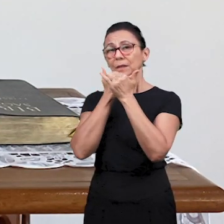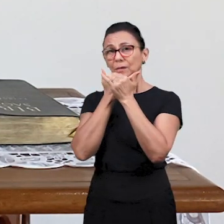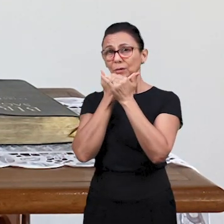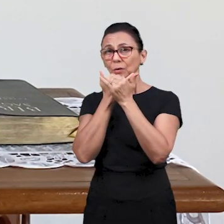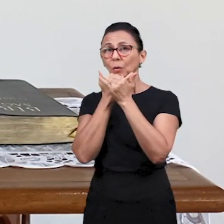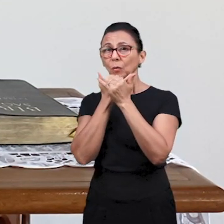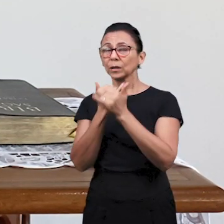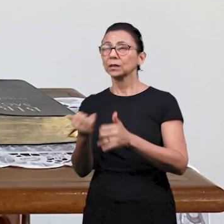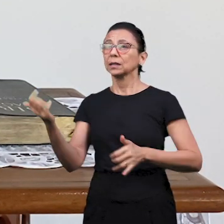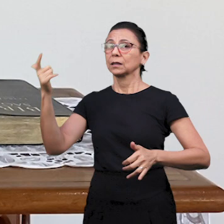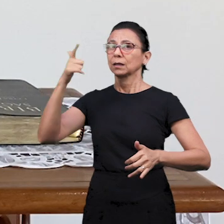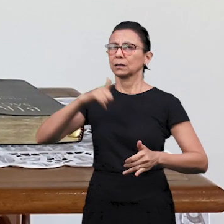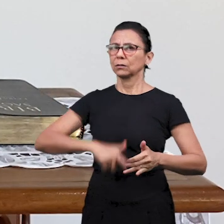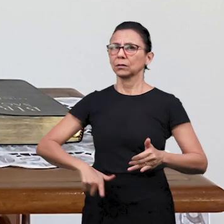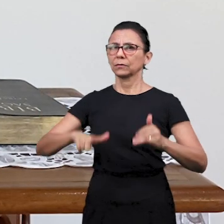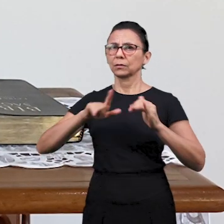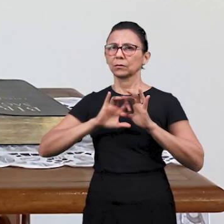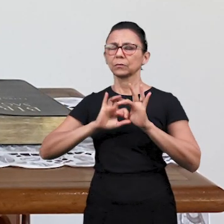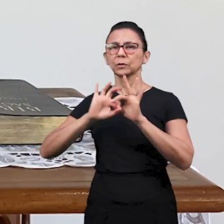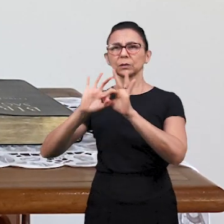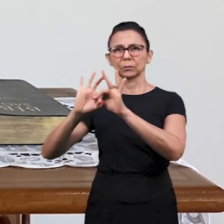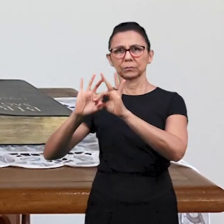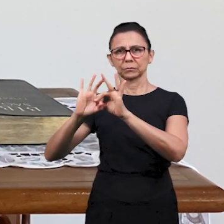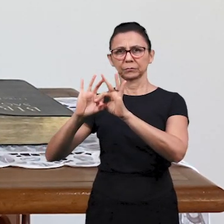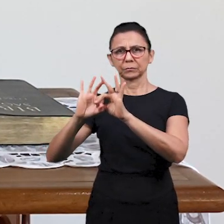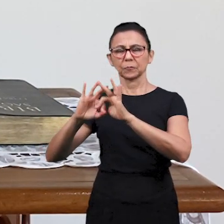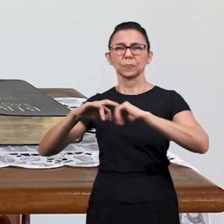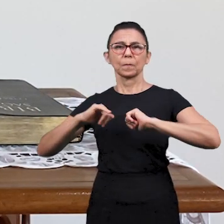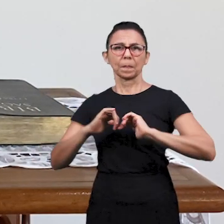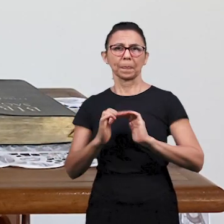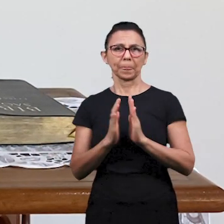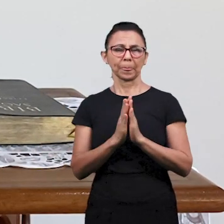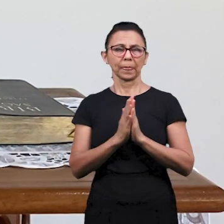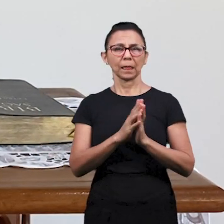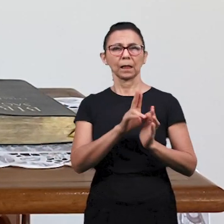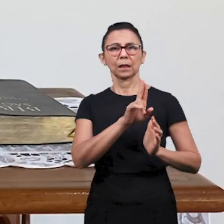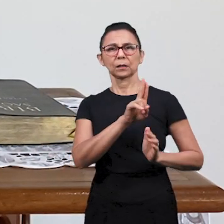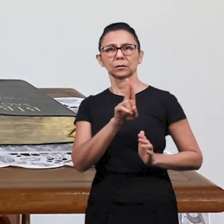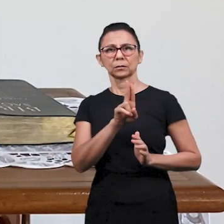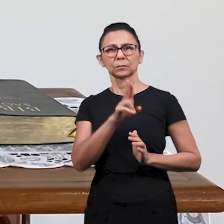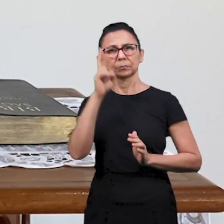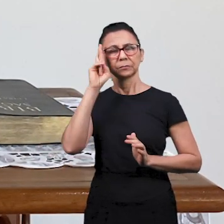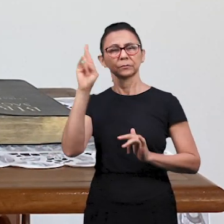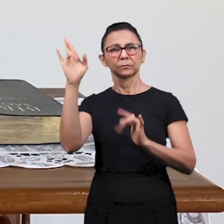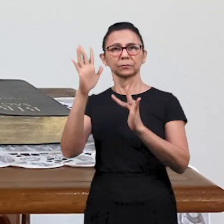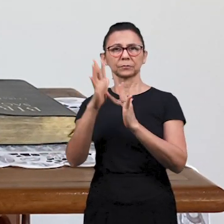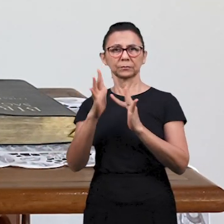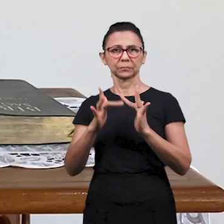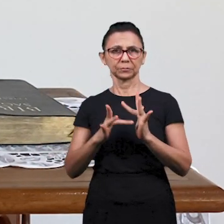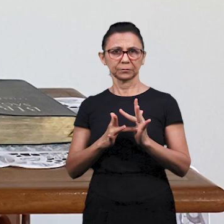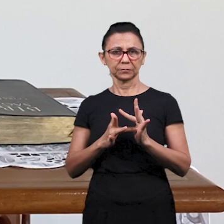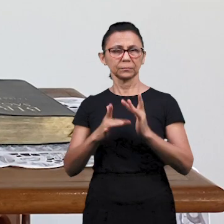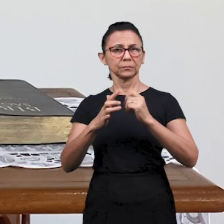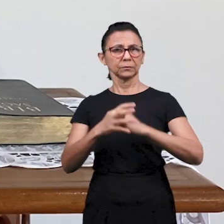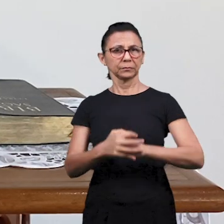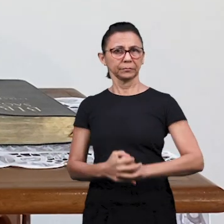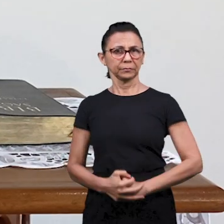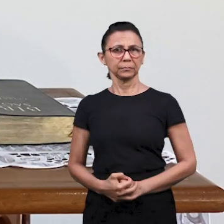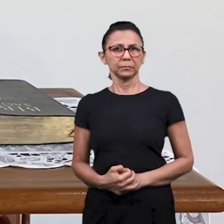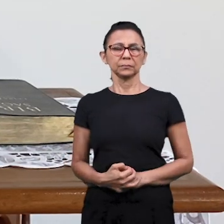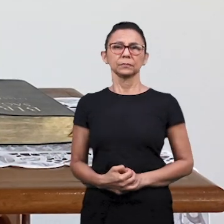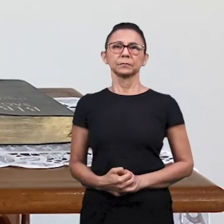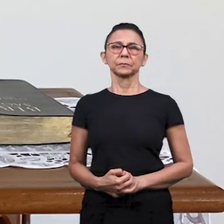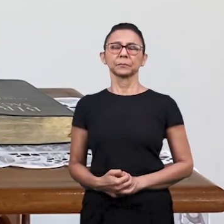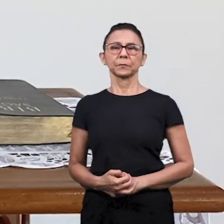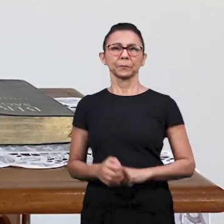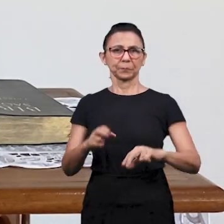прощены, Господь, и чтобы мы могли иметь общение с Тобою. Молимся к Тебе во имя Господа Иисуса.